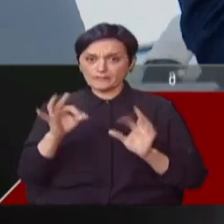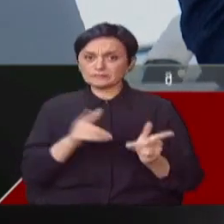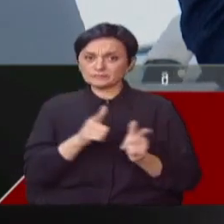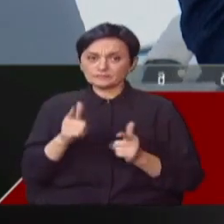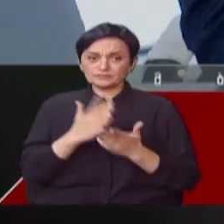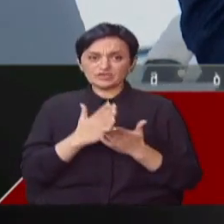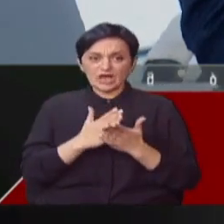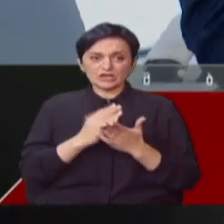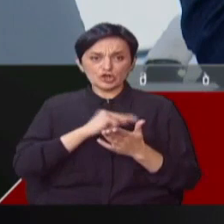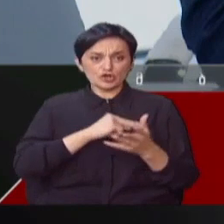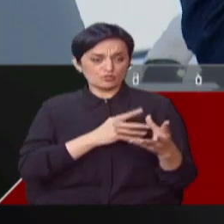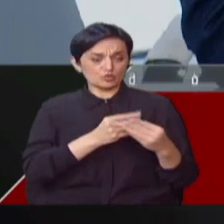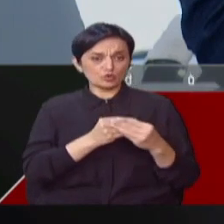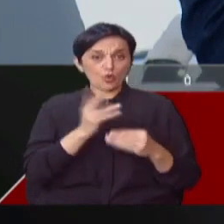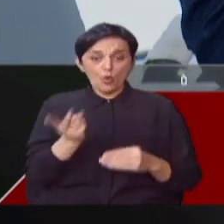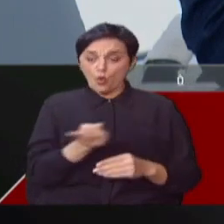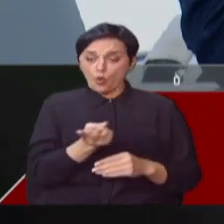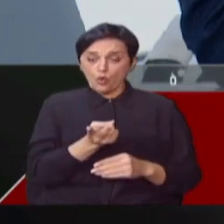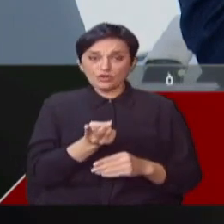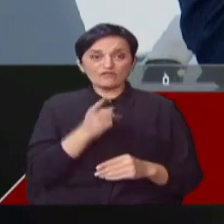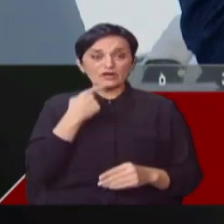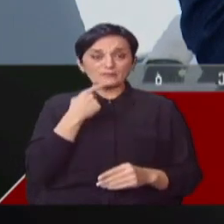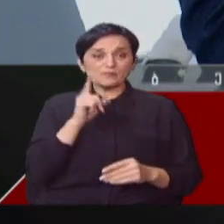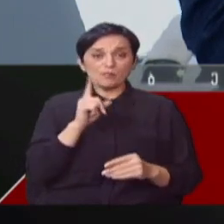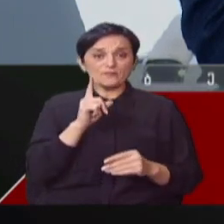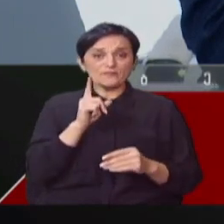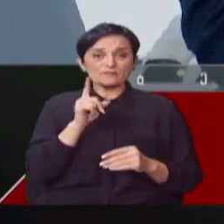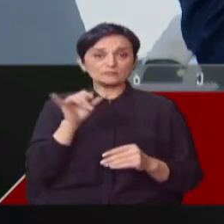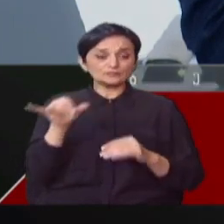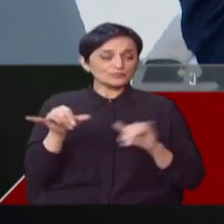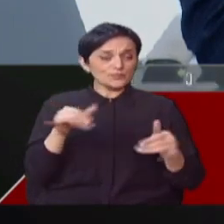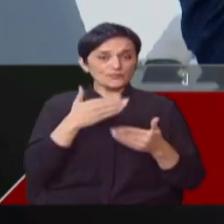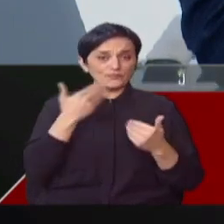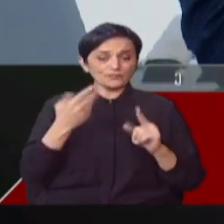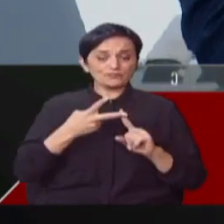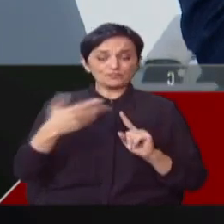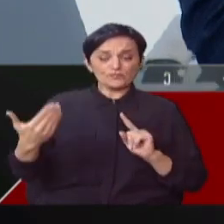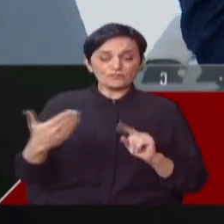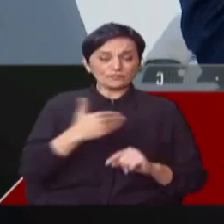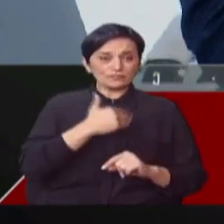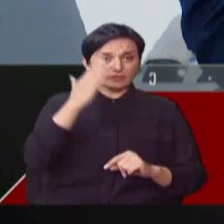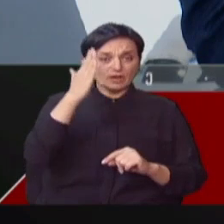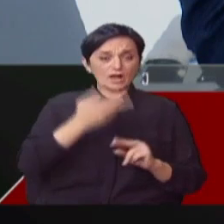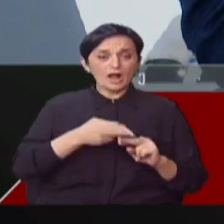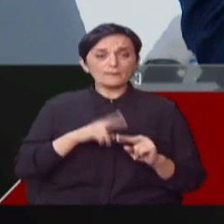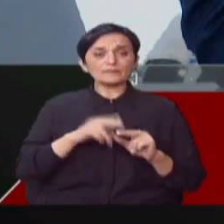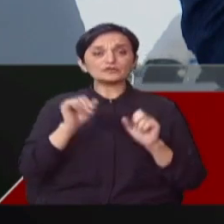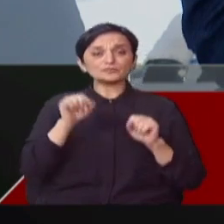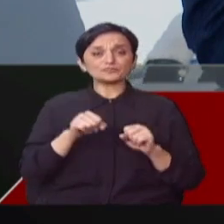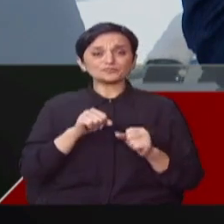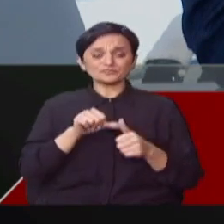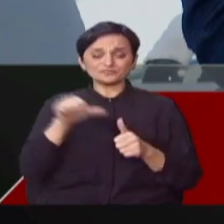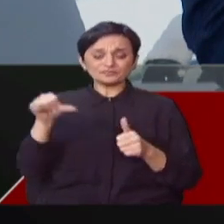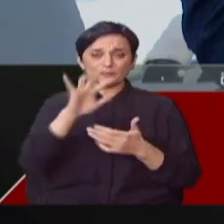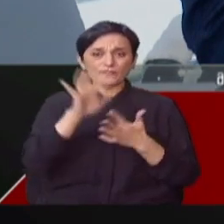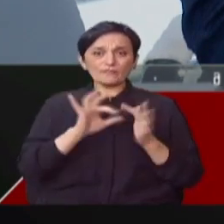მზად არიან კონსტრუქციულად იმუშაოს. თუმცა ორივე ასევე ამბობთ, რომ არ გაქვთ მეორე მხარის იმედი. ამ შემთხვევაში, გარდა